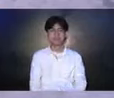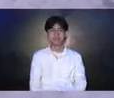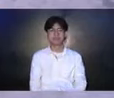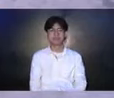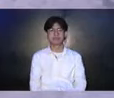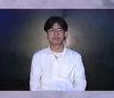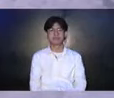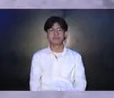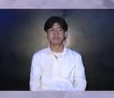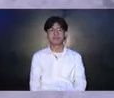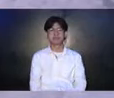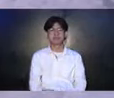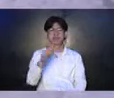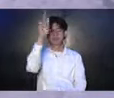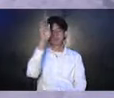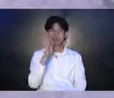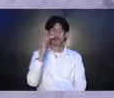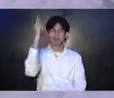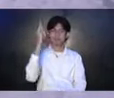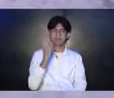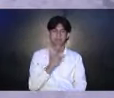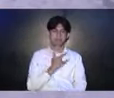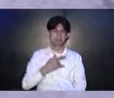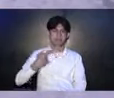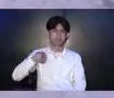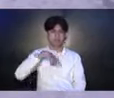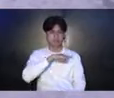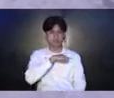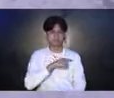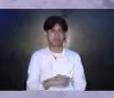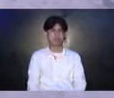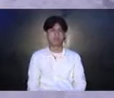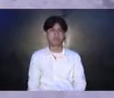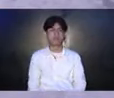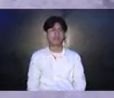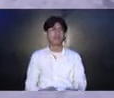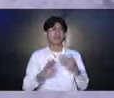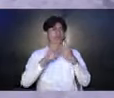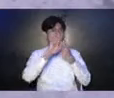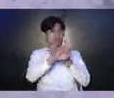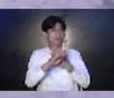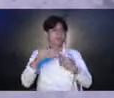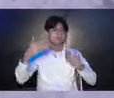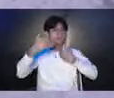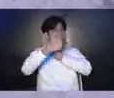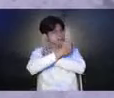Mahal na mahal ka niya. Go back to His embrace.